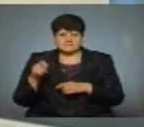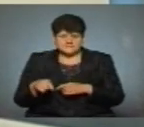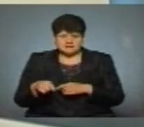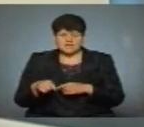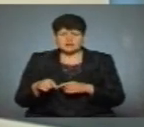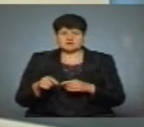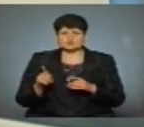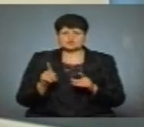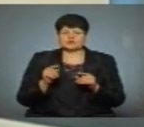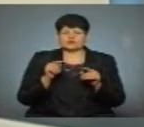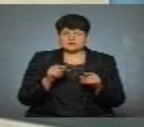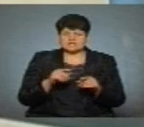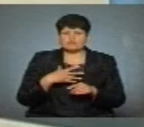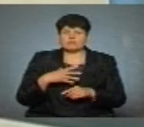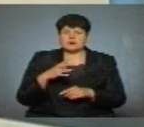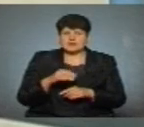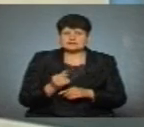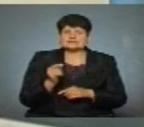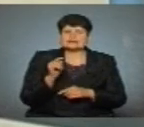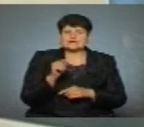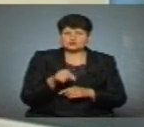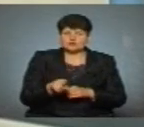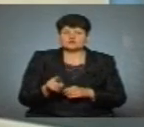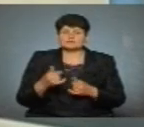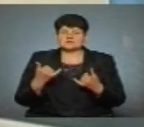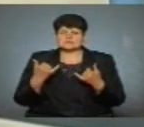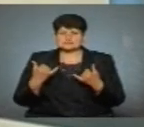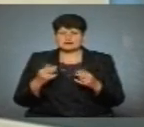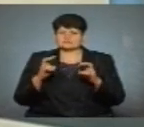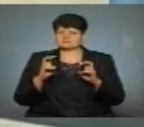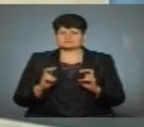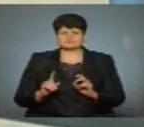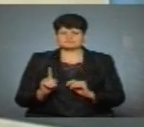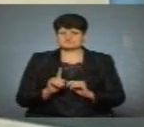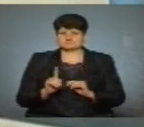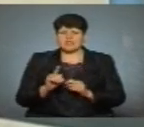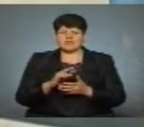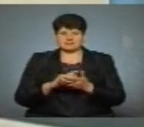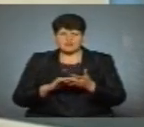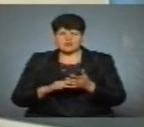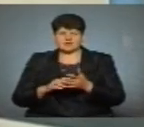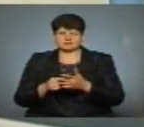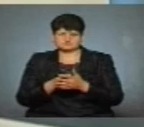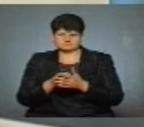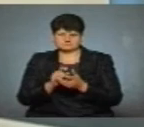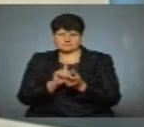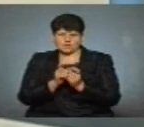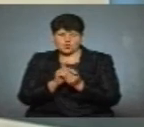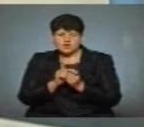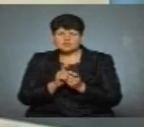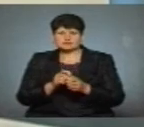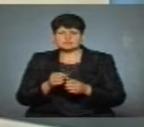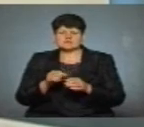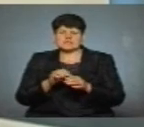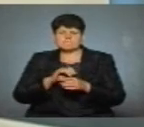що вони то вмирали для того, щоб ми зараз не складали руки, а щоб ми далі боролися, щоб ми далі перемогли